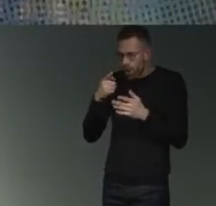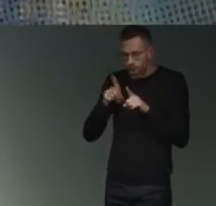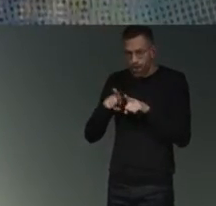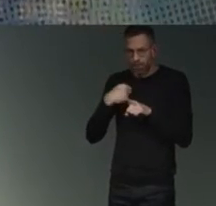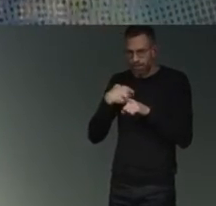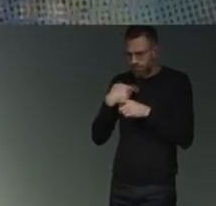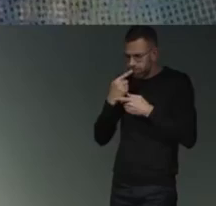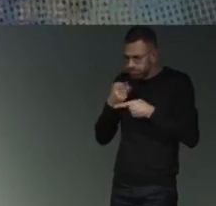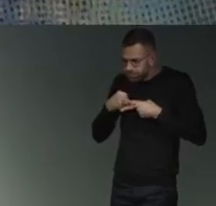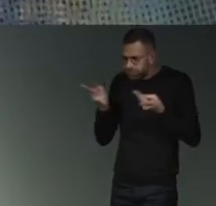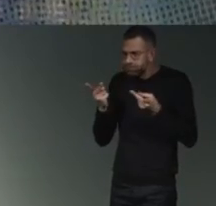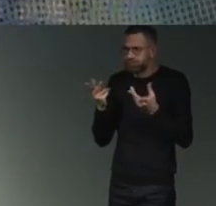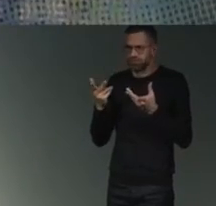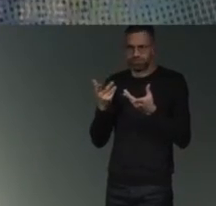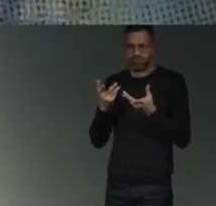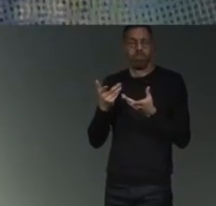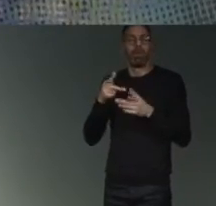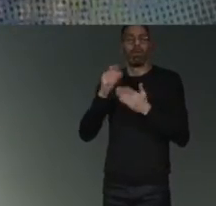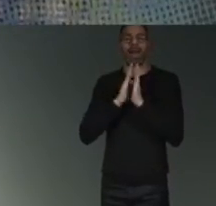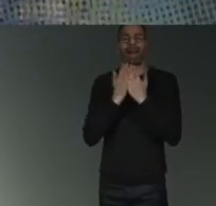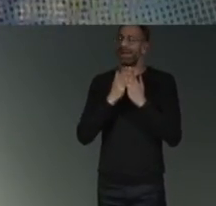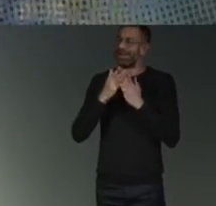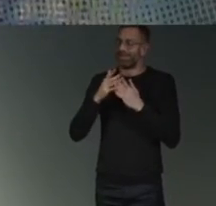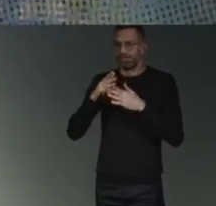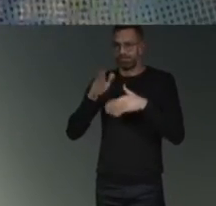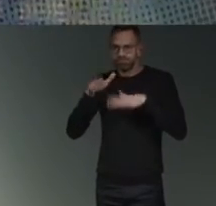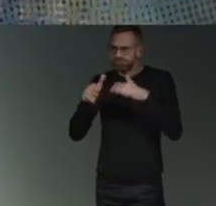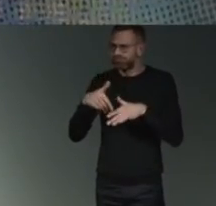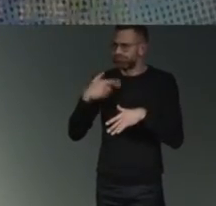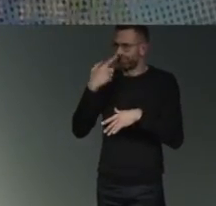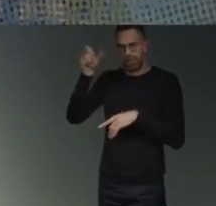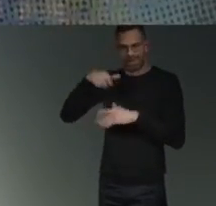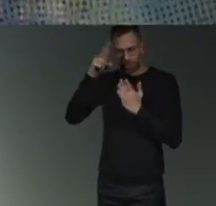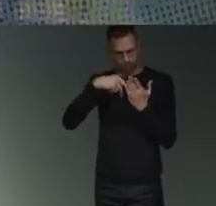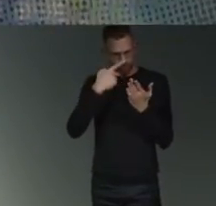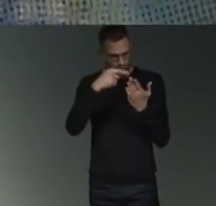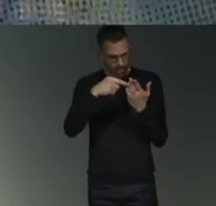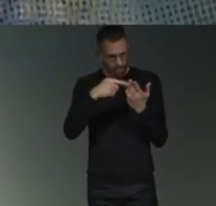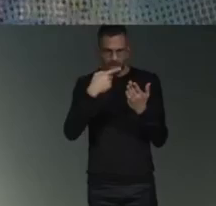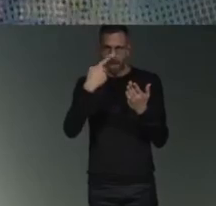puisqu'un livre réussi et qui touche ses lecteurs, on a l'impression qu'il ne s'adresse qu'à soi.